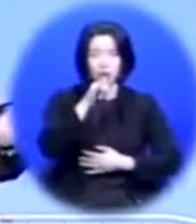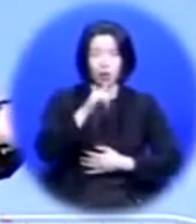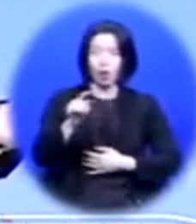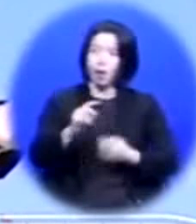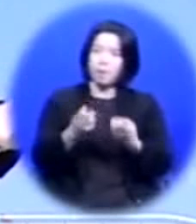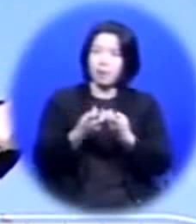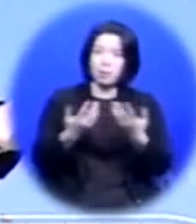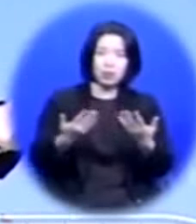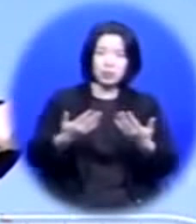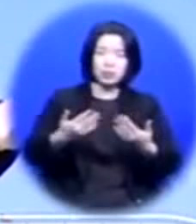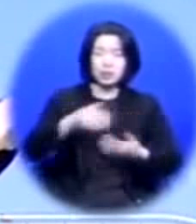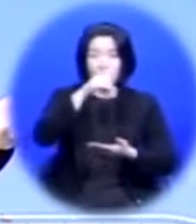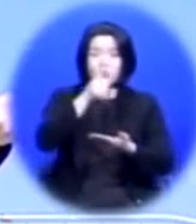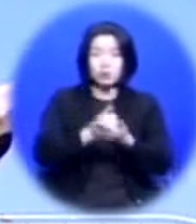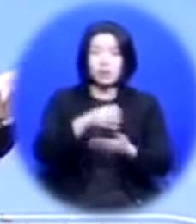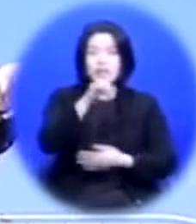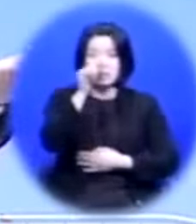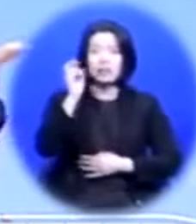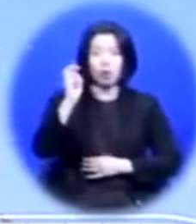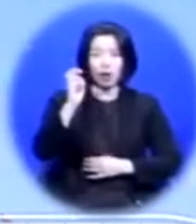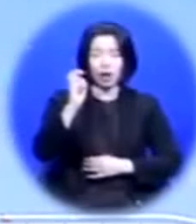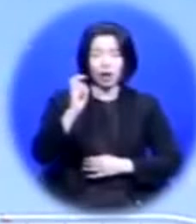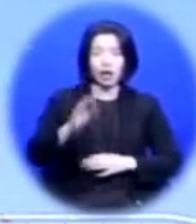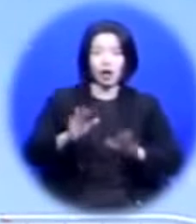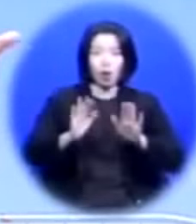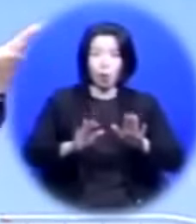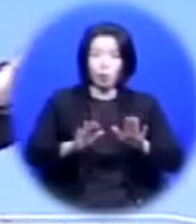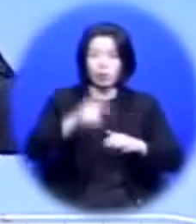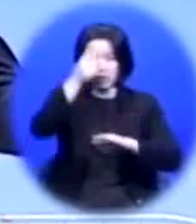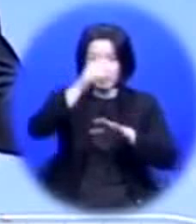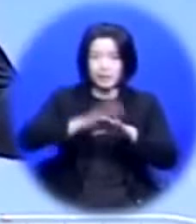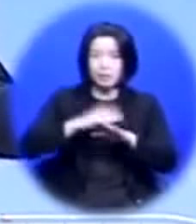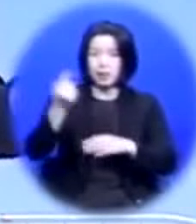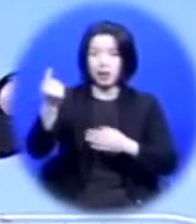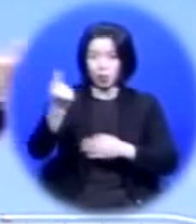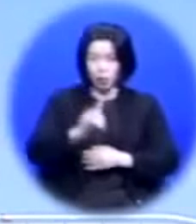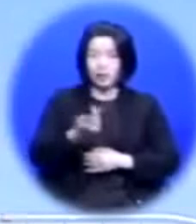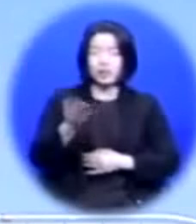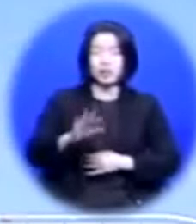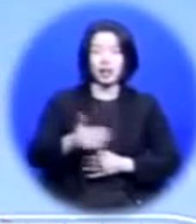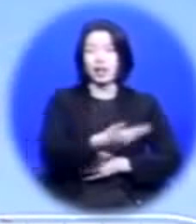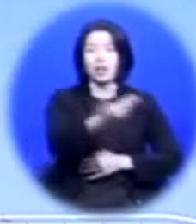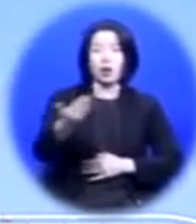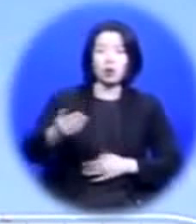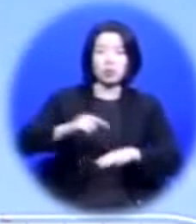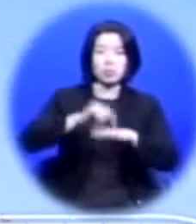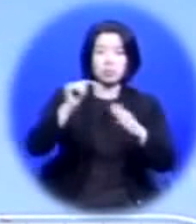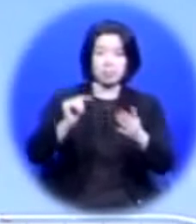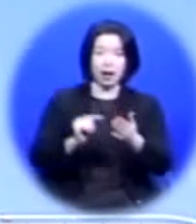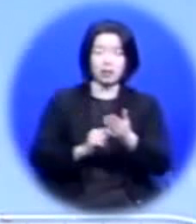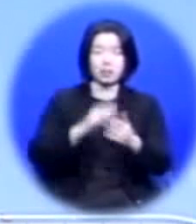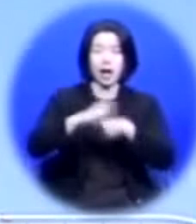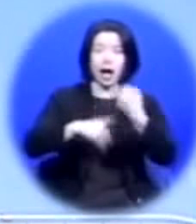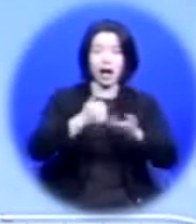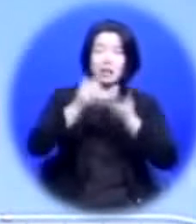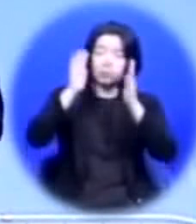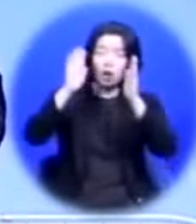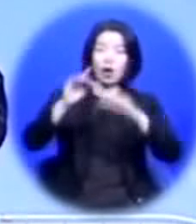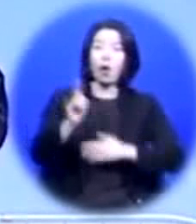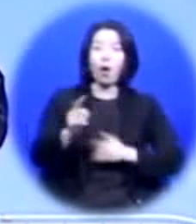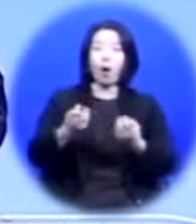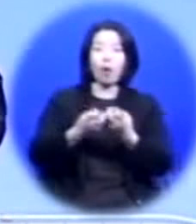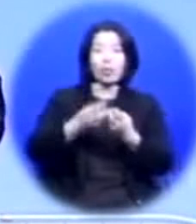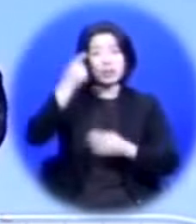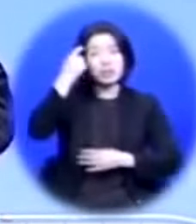죄는 지을거다 오늘 예배드리러 여러분 오셨는데 여러분의 마음이 하나님을 향하여